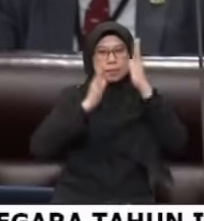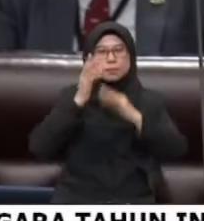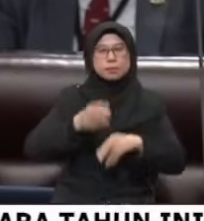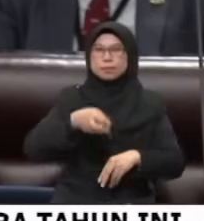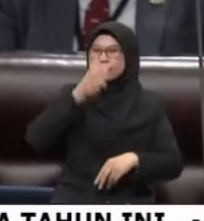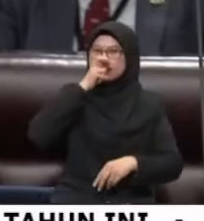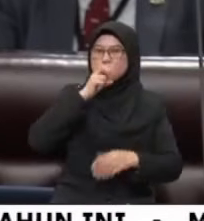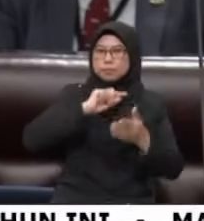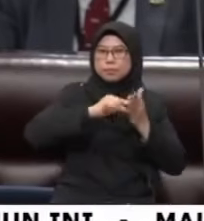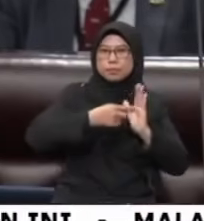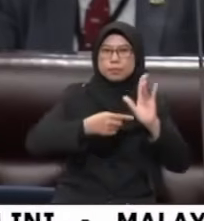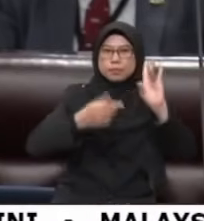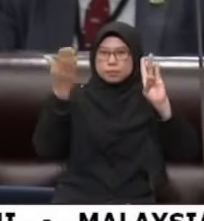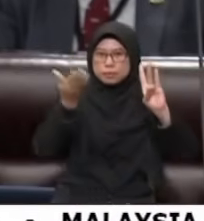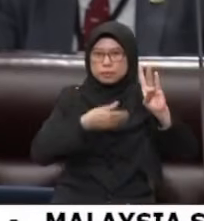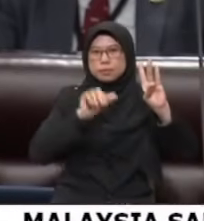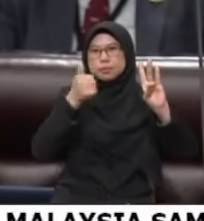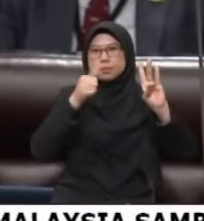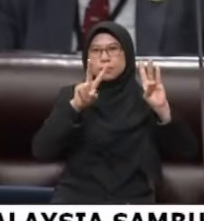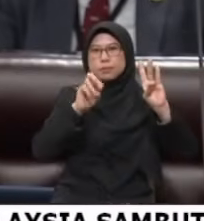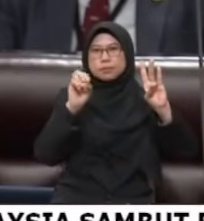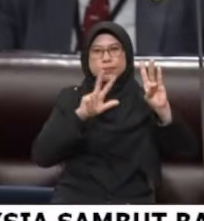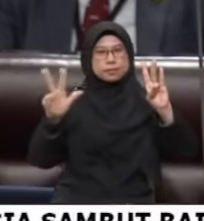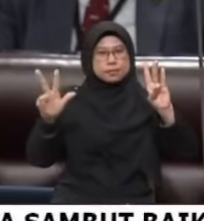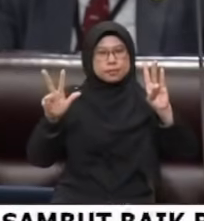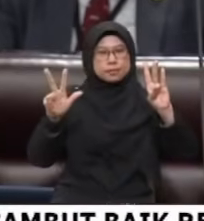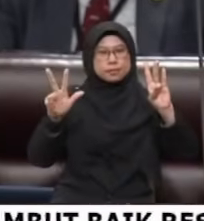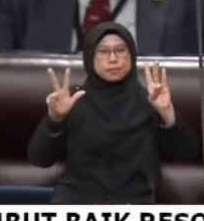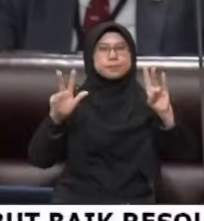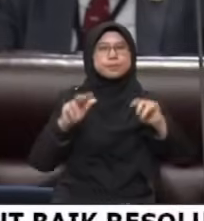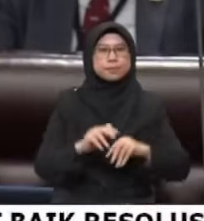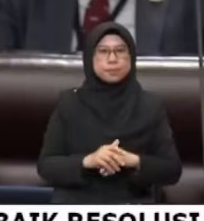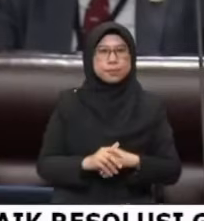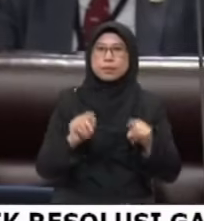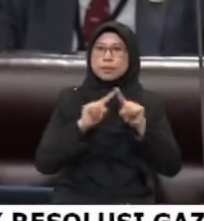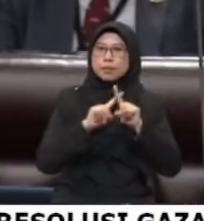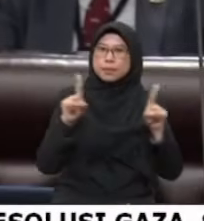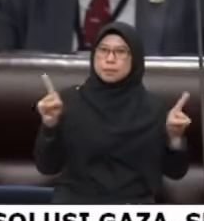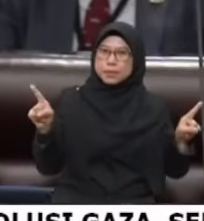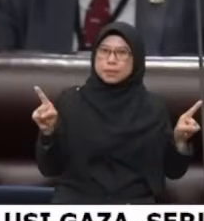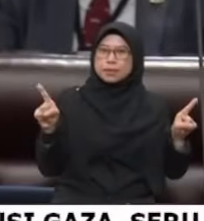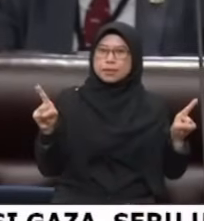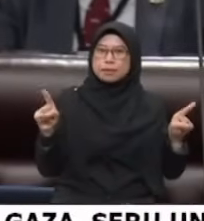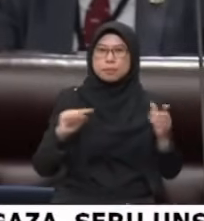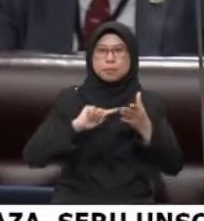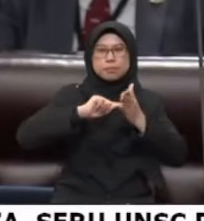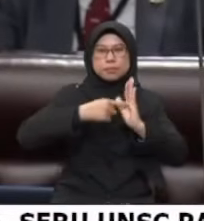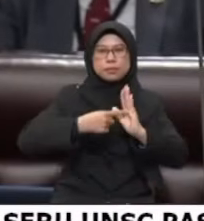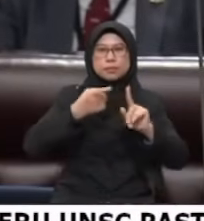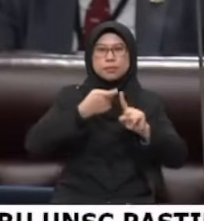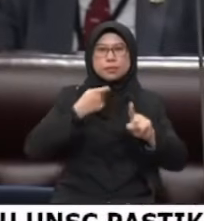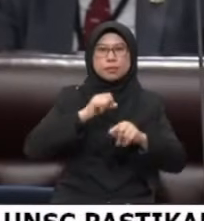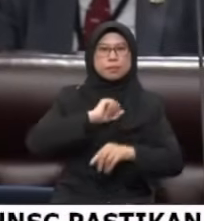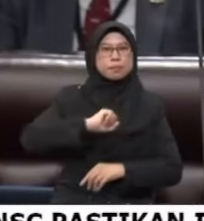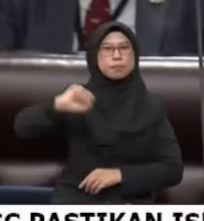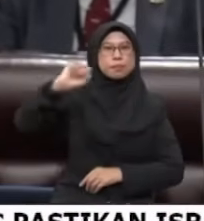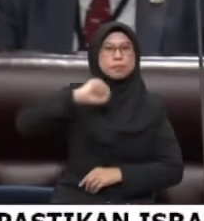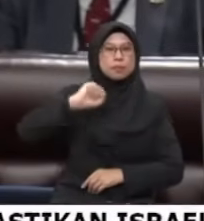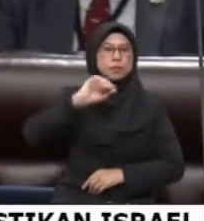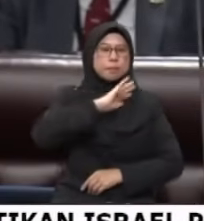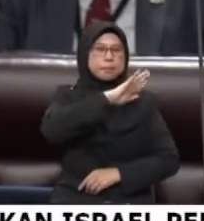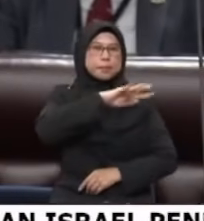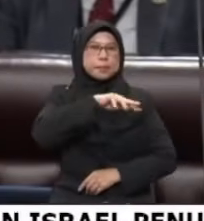bermula pada 7 Oktober 23 Datuk yang di-pertua tetapi ia bertitik tolak daripada perjuangan